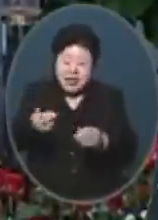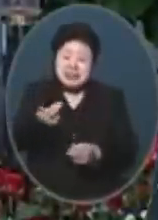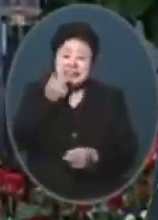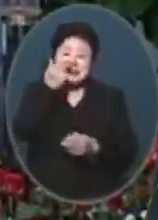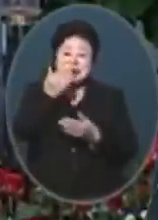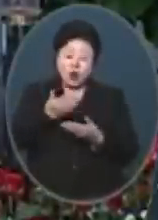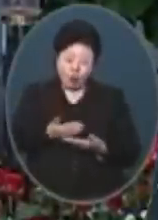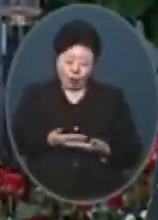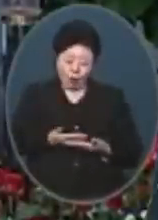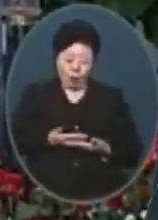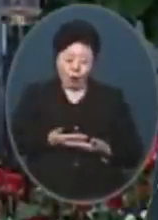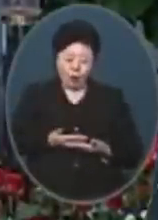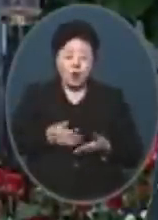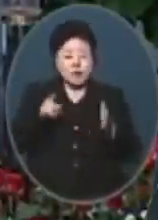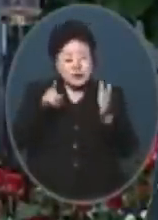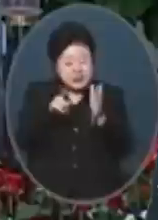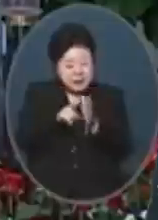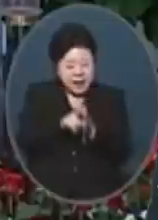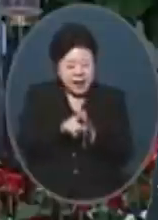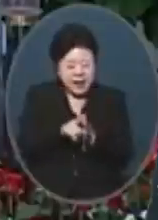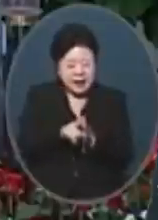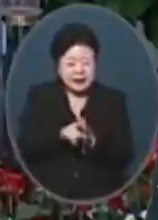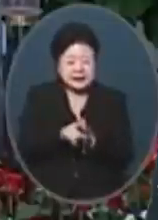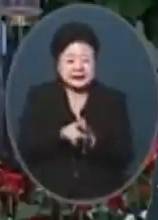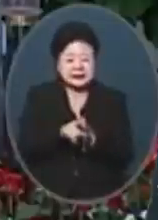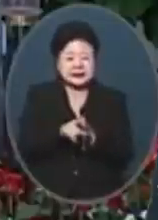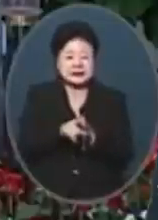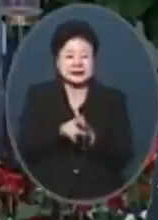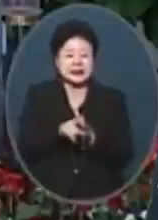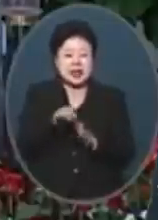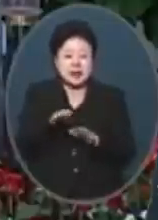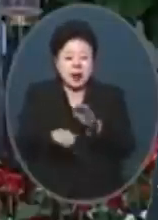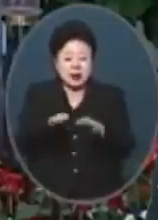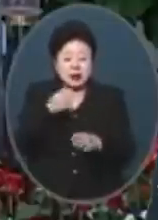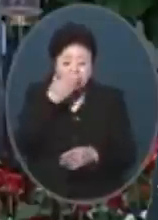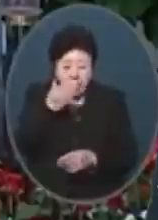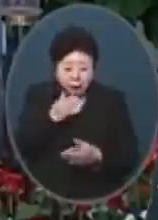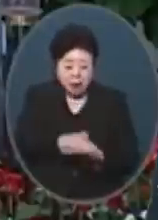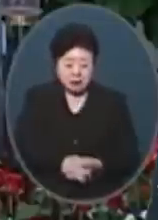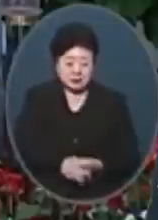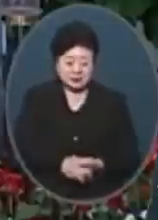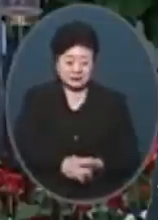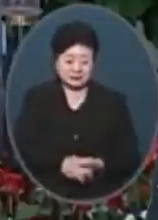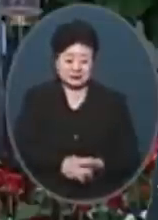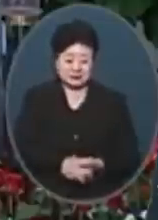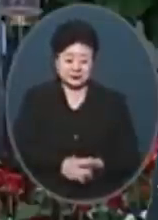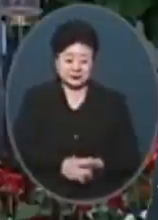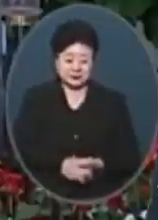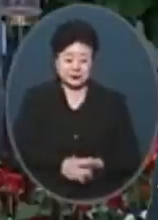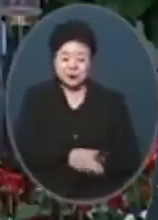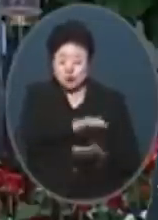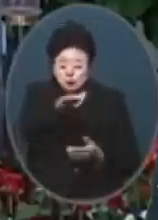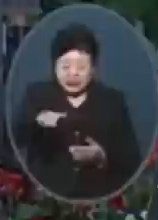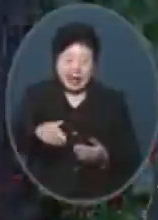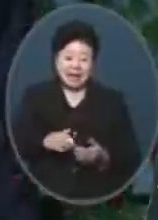얻고 믿음의 발걸음을 옮길 수가 있는 것입니다. 우리가